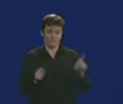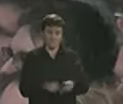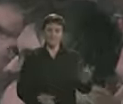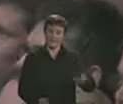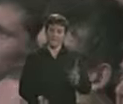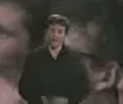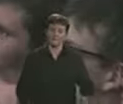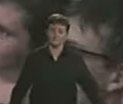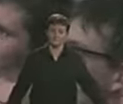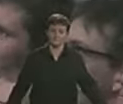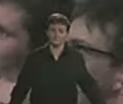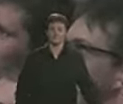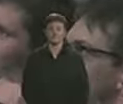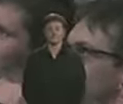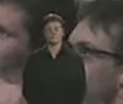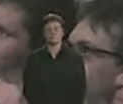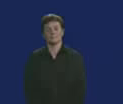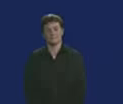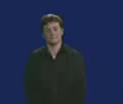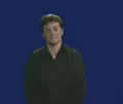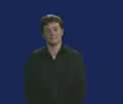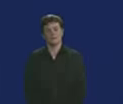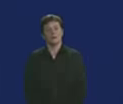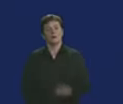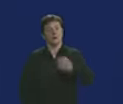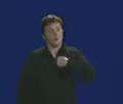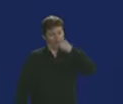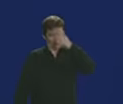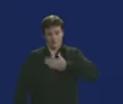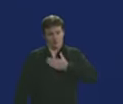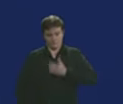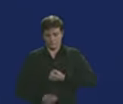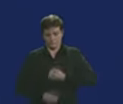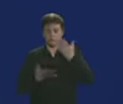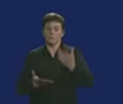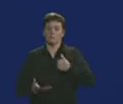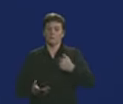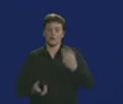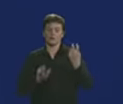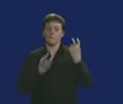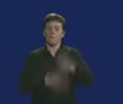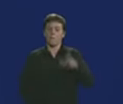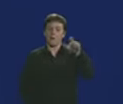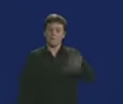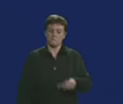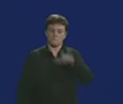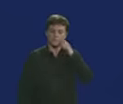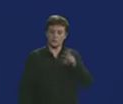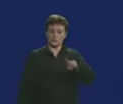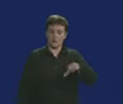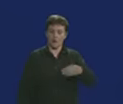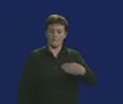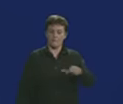chers amis, je vous le dis, comme je le pense, je ne veux pas de M. Ramadan, de